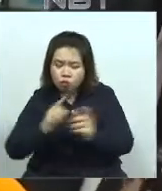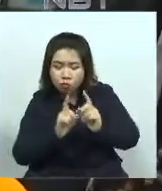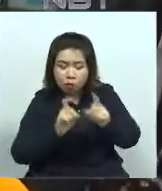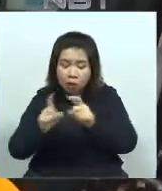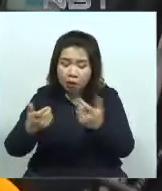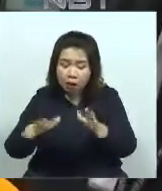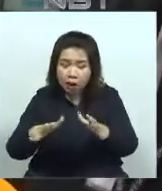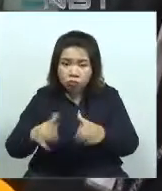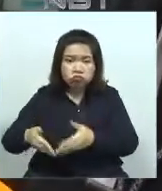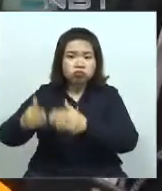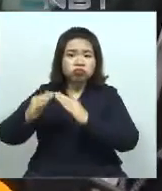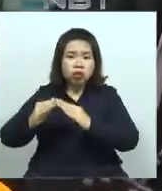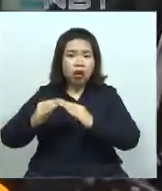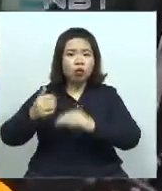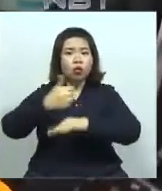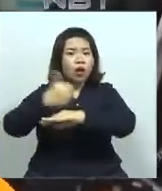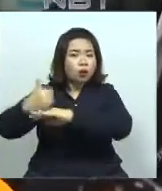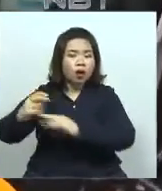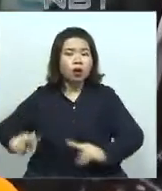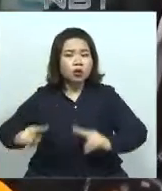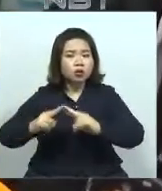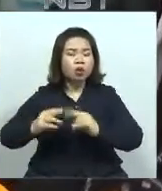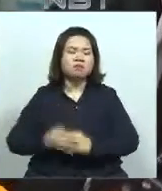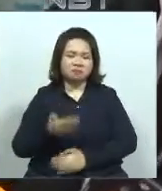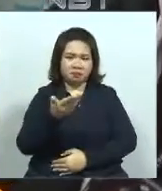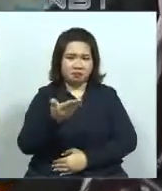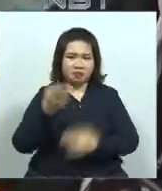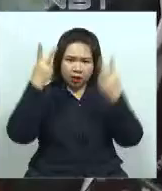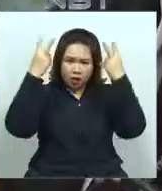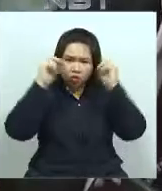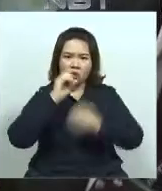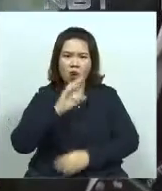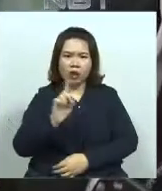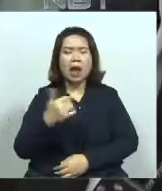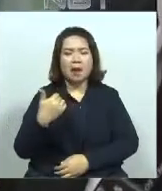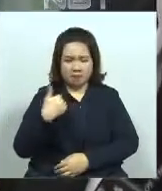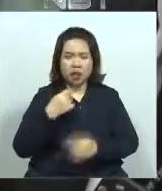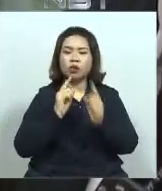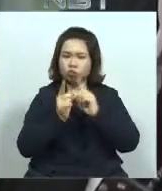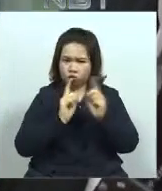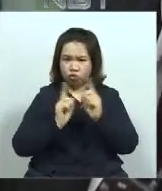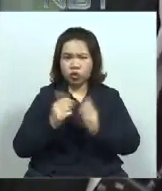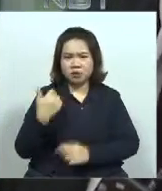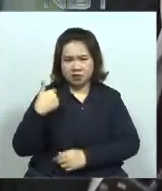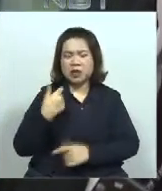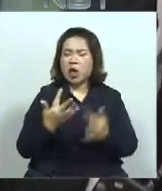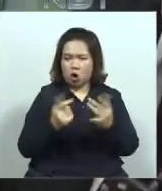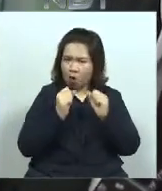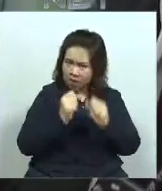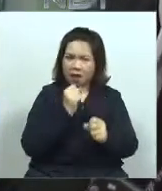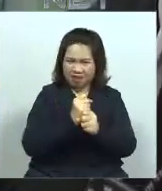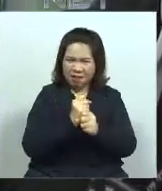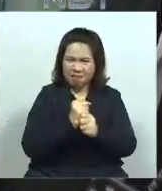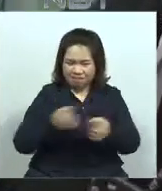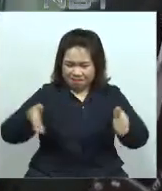พื่อจัดตั้งคณะรัฐมนตรีนะคะซึ่งนายกรัฐมนตรียอมรับว่าจะมีการพูดคุยอยู่แล้วและจะดำเนินการให้เร็วที่สุด